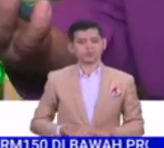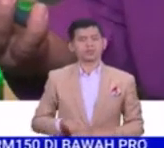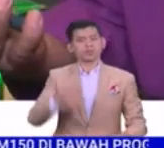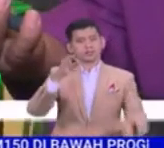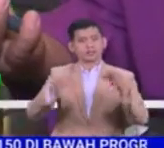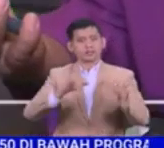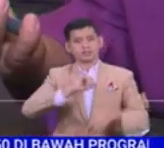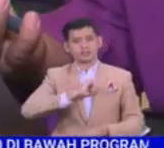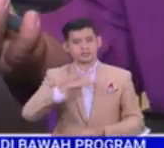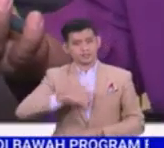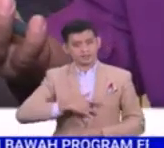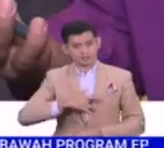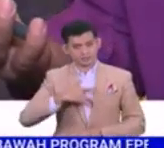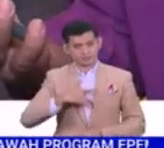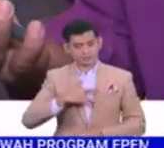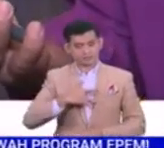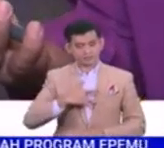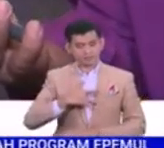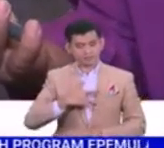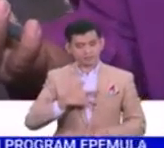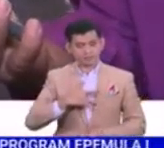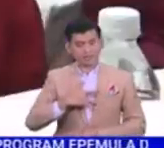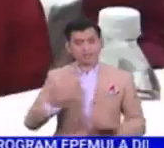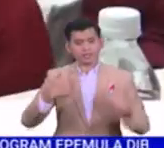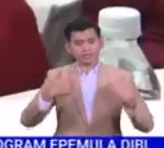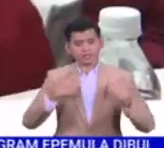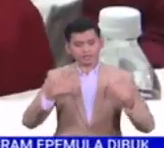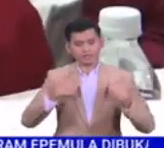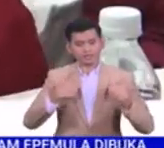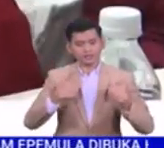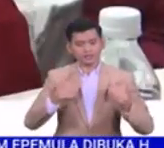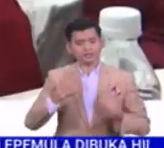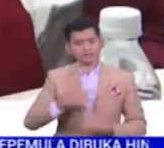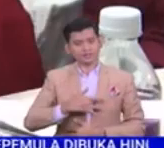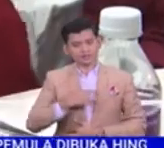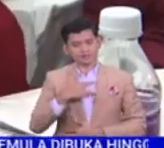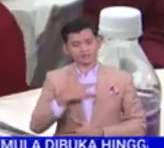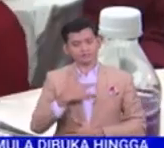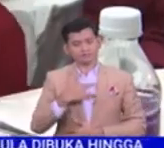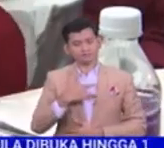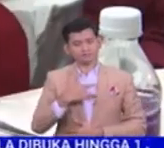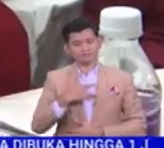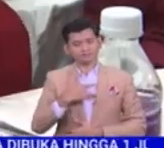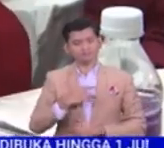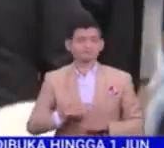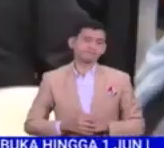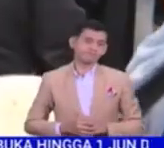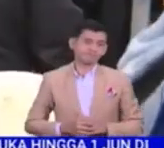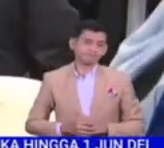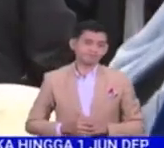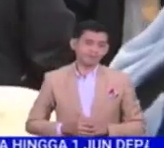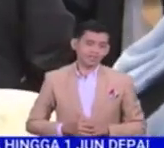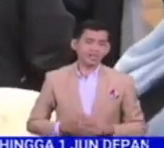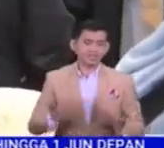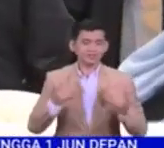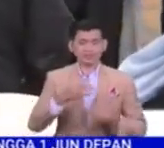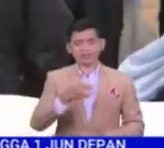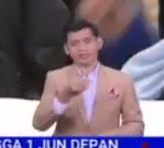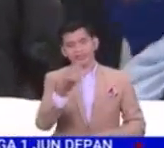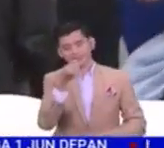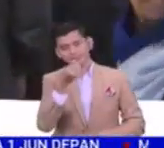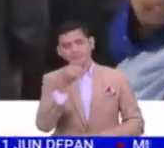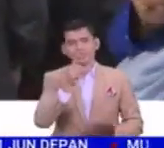Kalau saya rasa saya ada sesuatu tak? Macam ayam